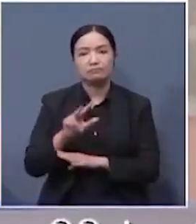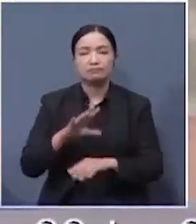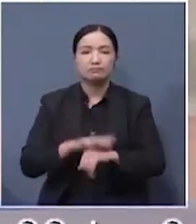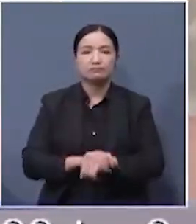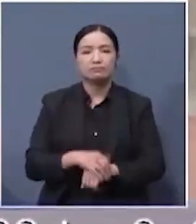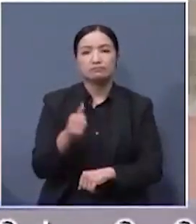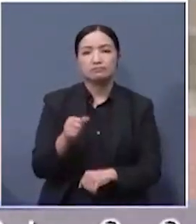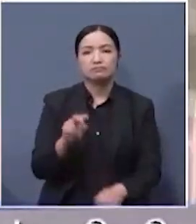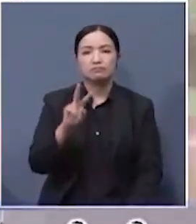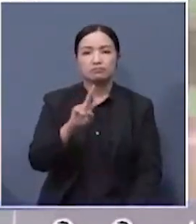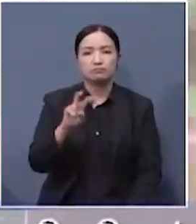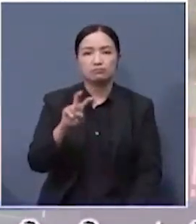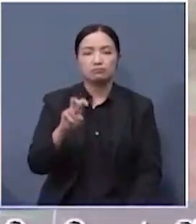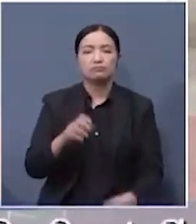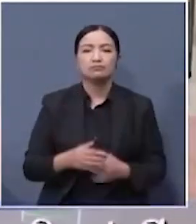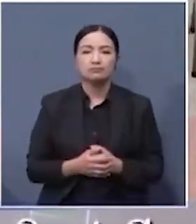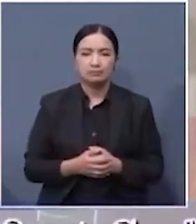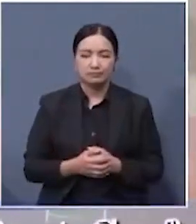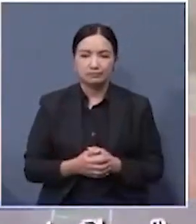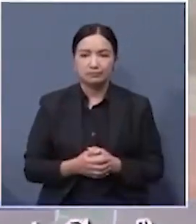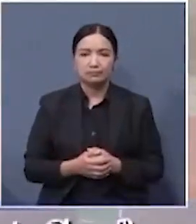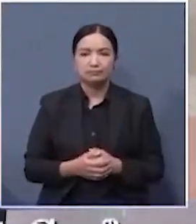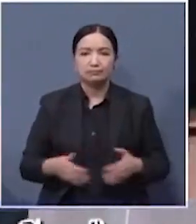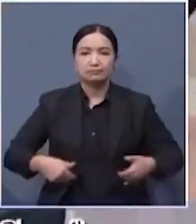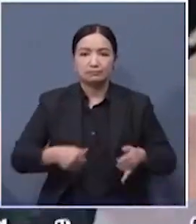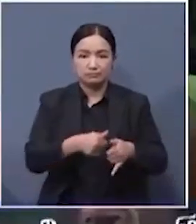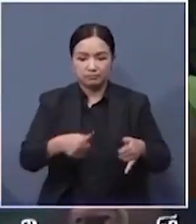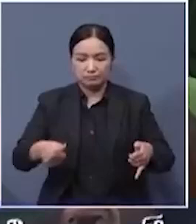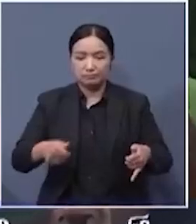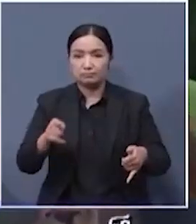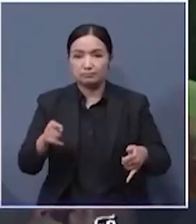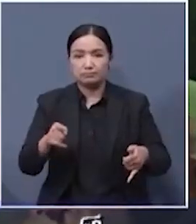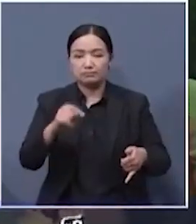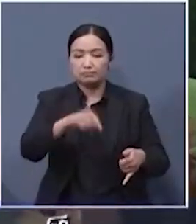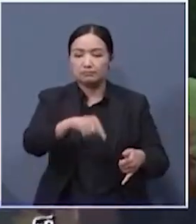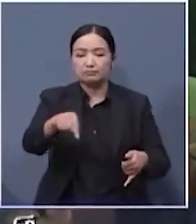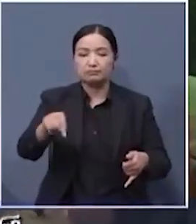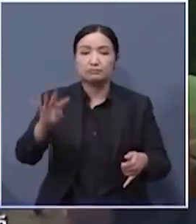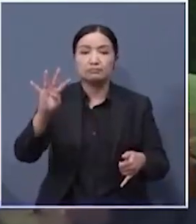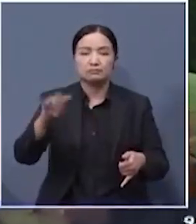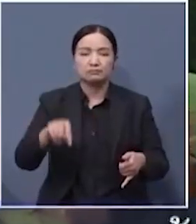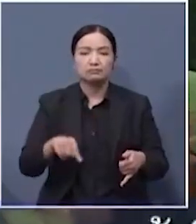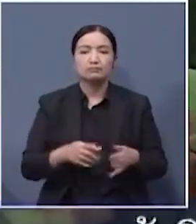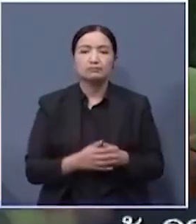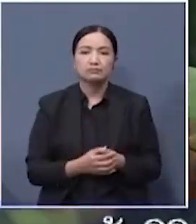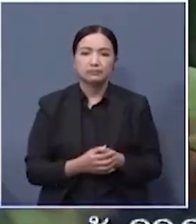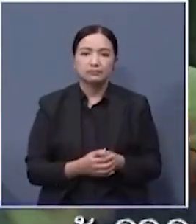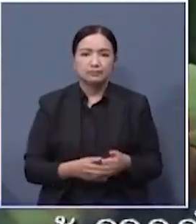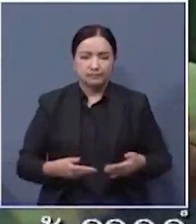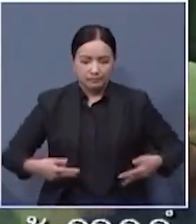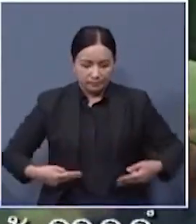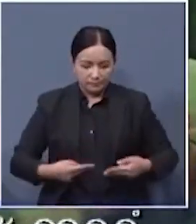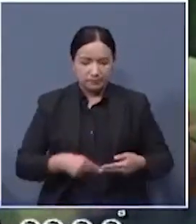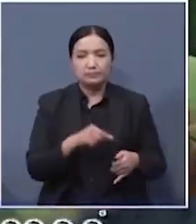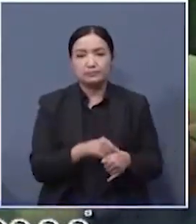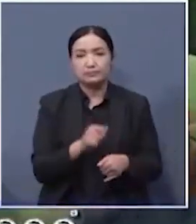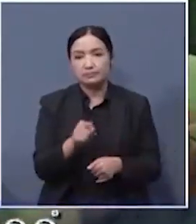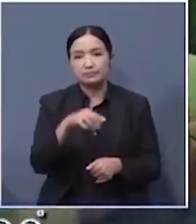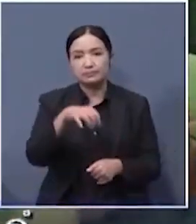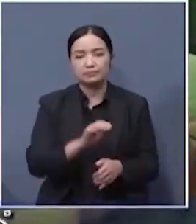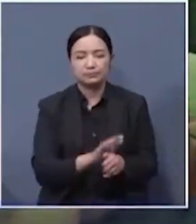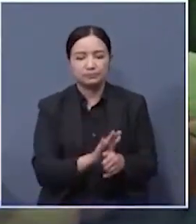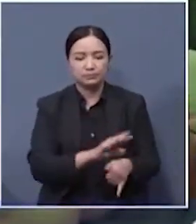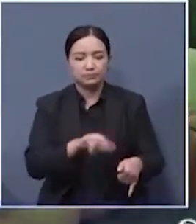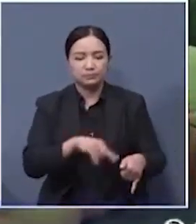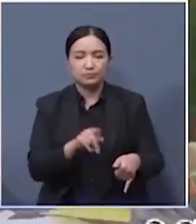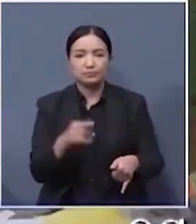จับลิงได้แล้วกว่า200ตัวซึ่งลิงทุกตัวที่จับได้จาก4จุดในเขตเทศบาลเมืองลพบุรีค่ะก็จะถูกเคลื่อนย้ายไปยังสถานอนุ